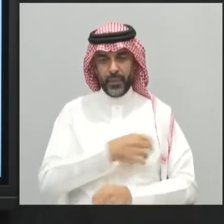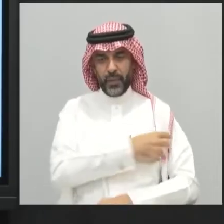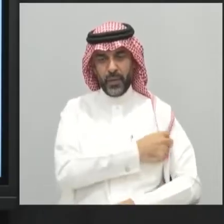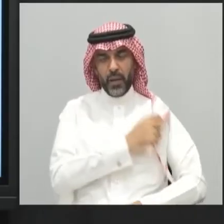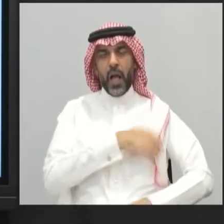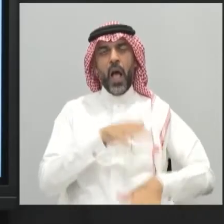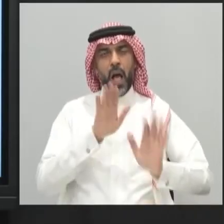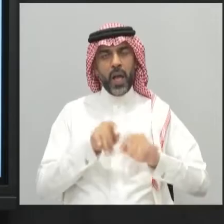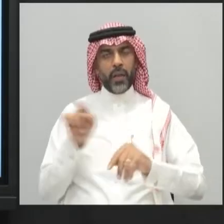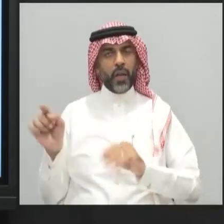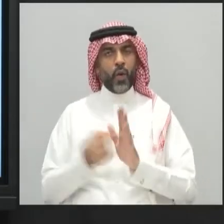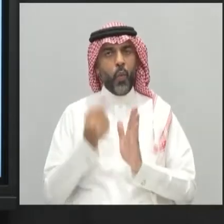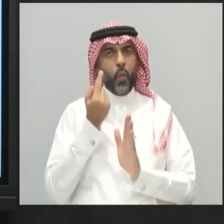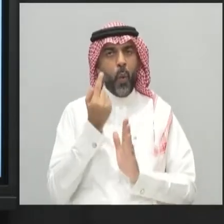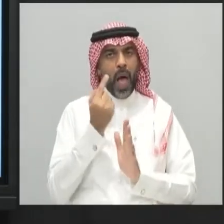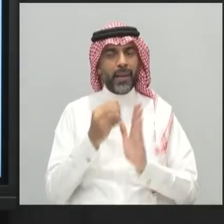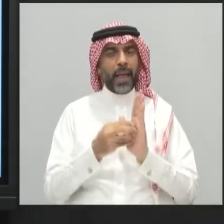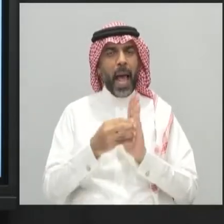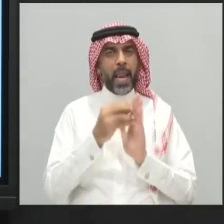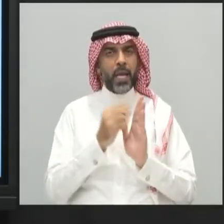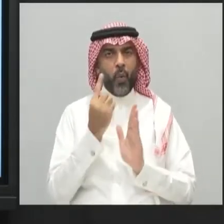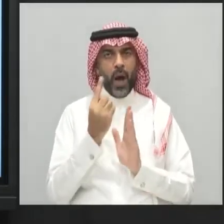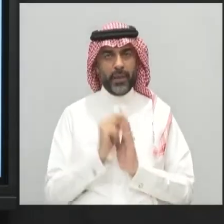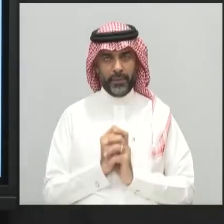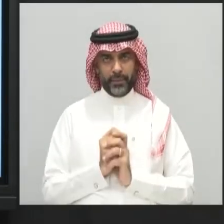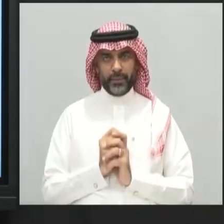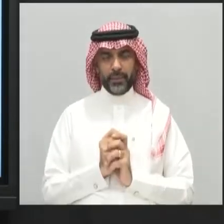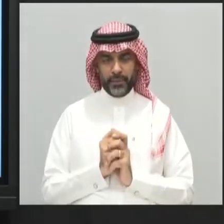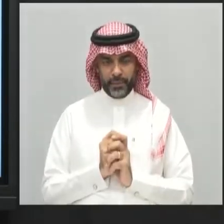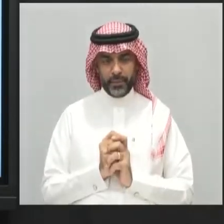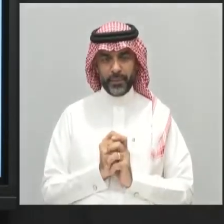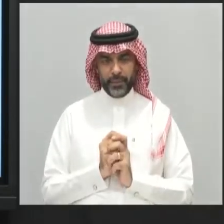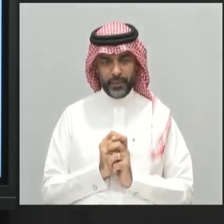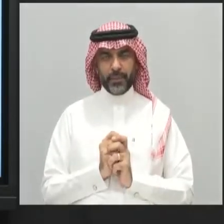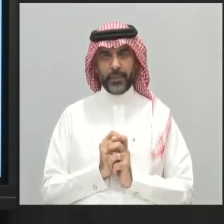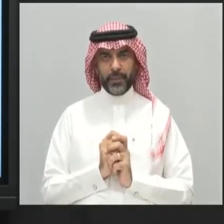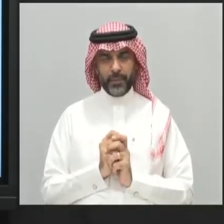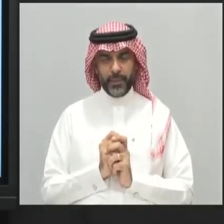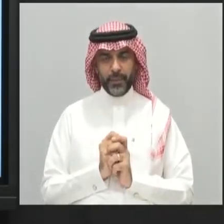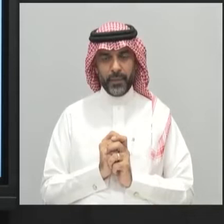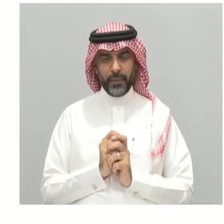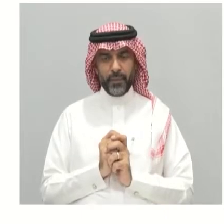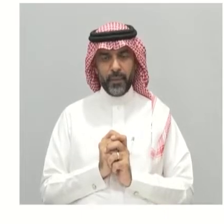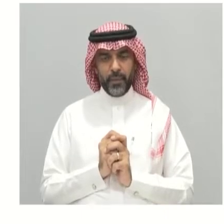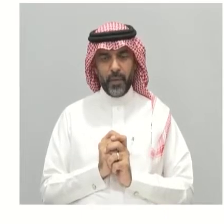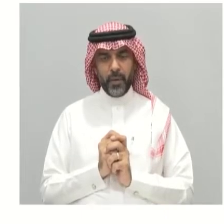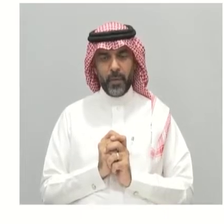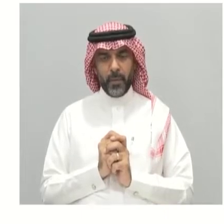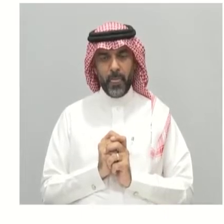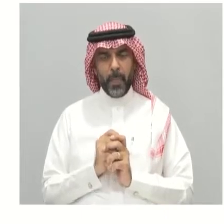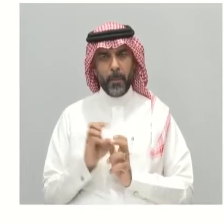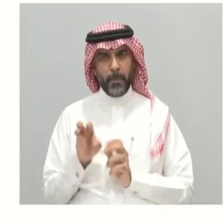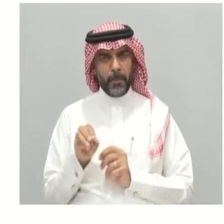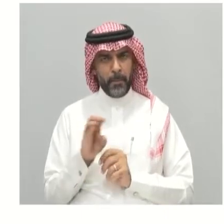وحيده الخليه وحيث ماذا الخليه اي تكون عباره عن خليه واحده البعض منها